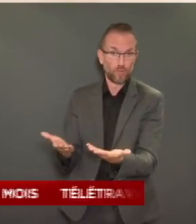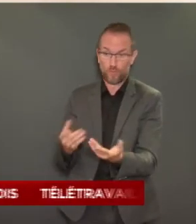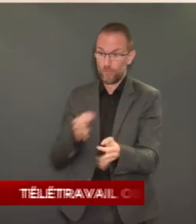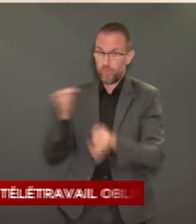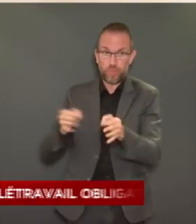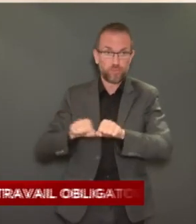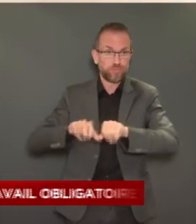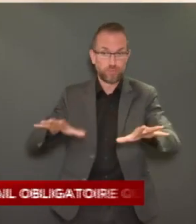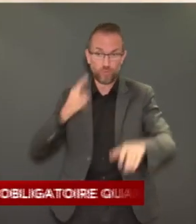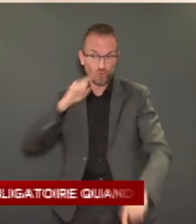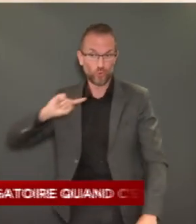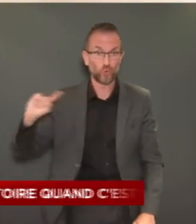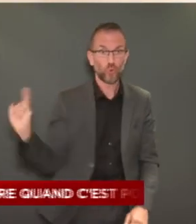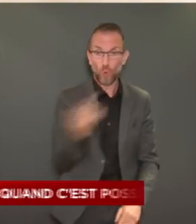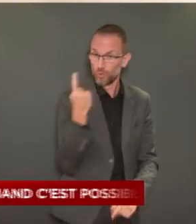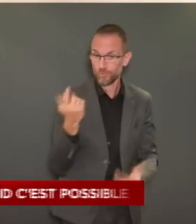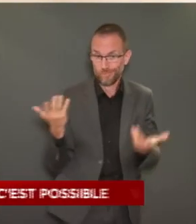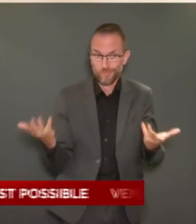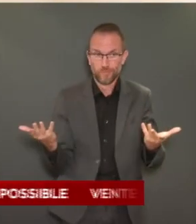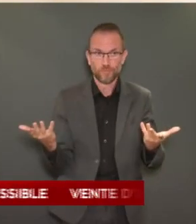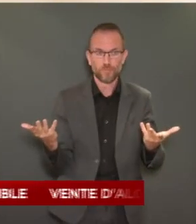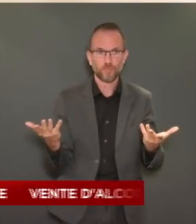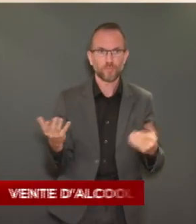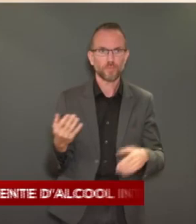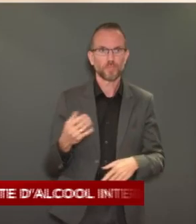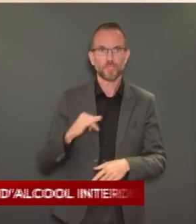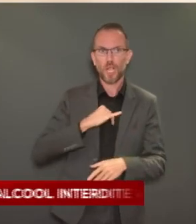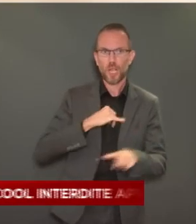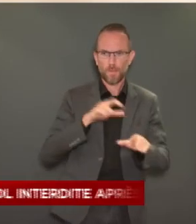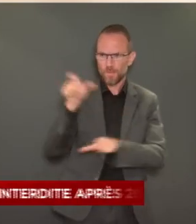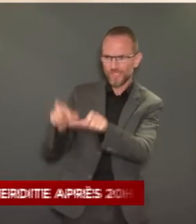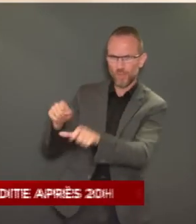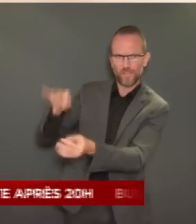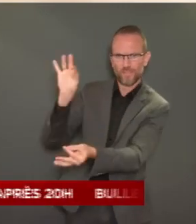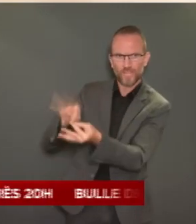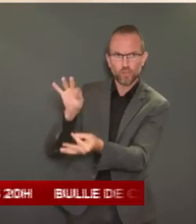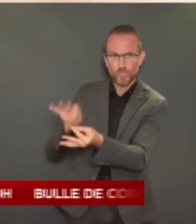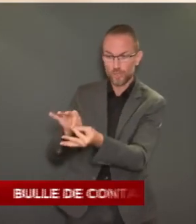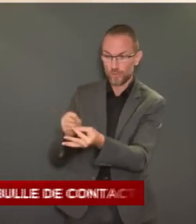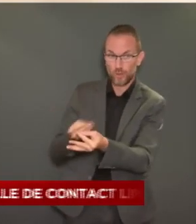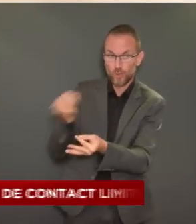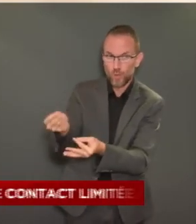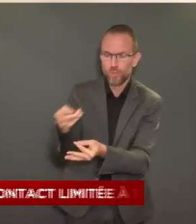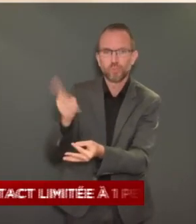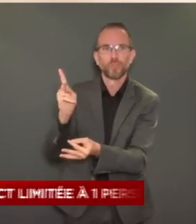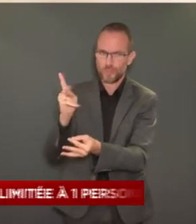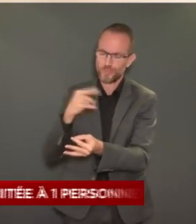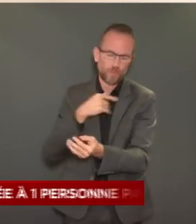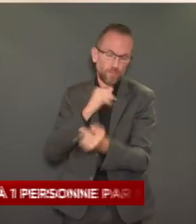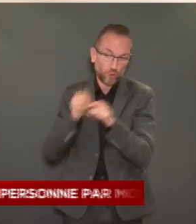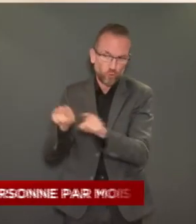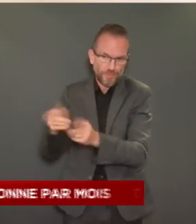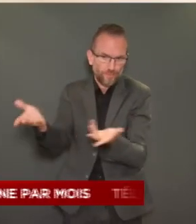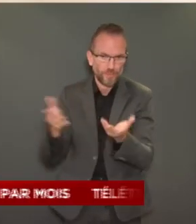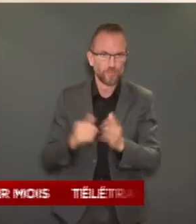touche d'une manière disproportionnée les gens qui sont les plus vulnérables. Nous devons prendre ces mesures pour tous